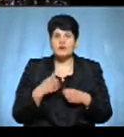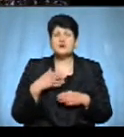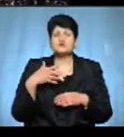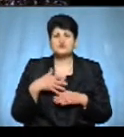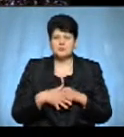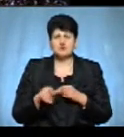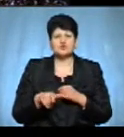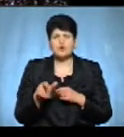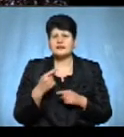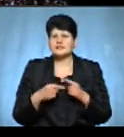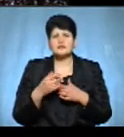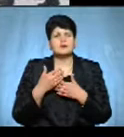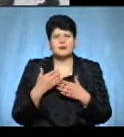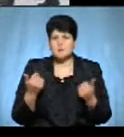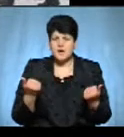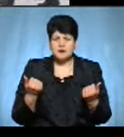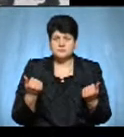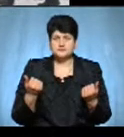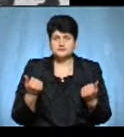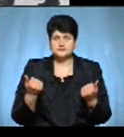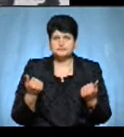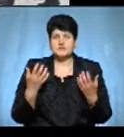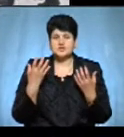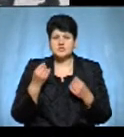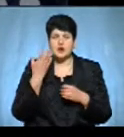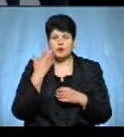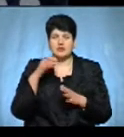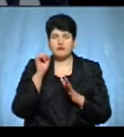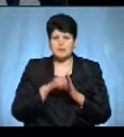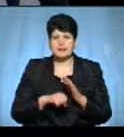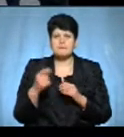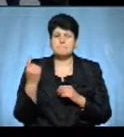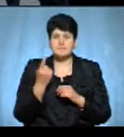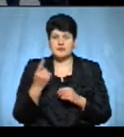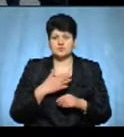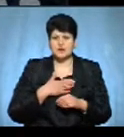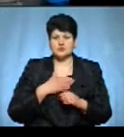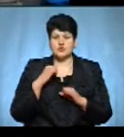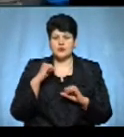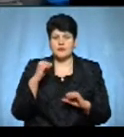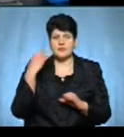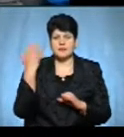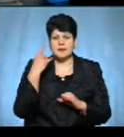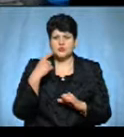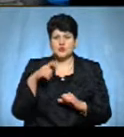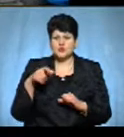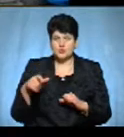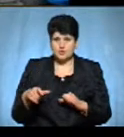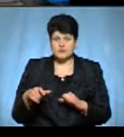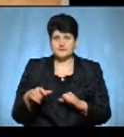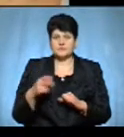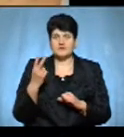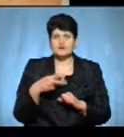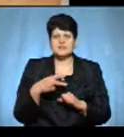дороги назад немає, ще як вбили першого фактично нашого Героя Небесної Сотні. Ось, і